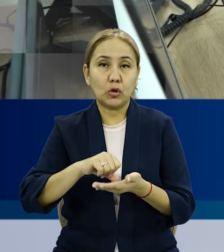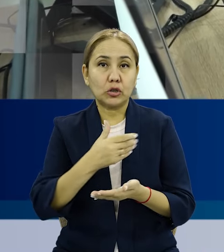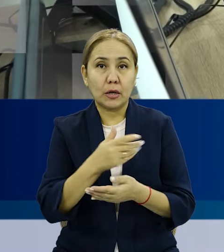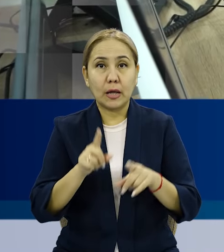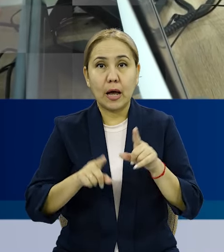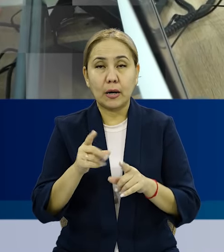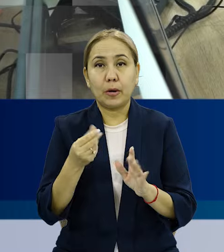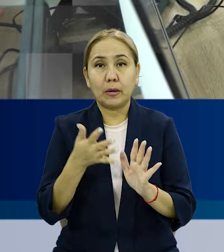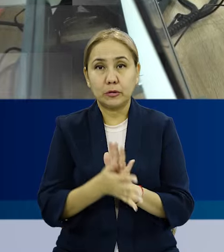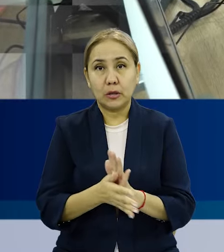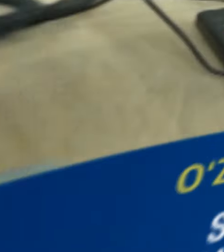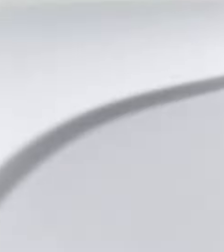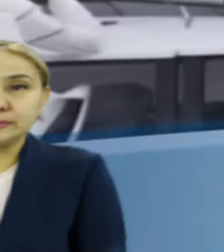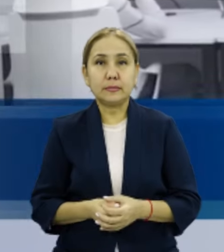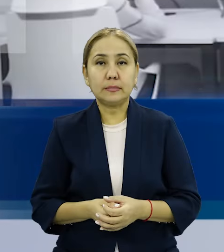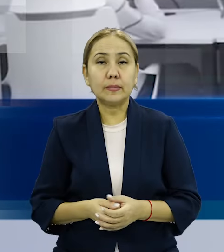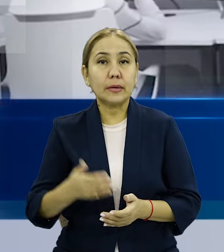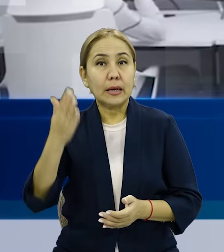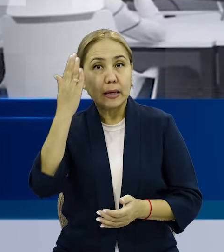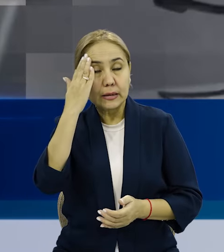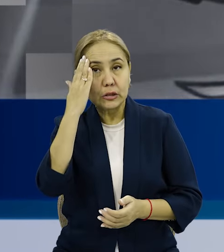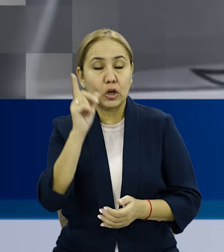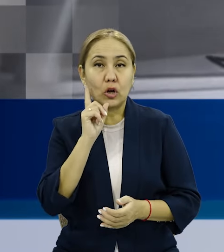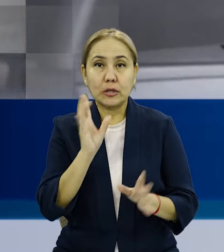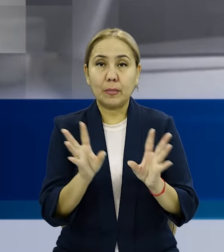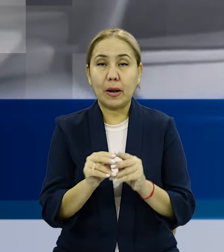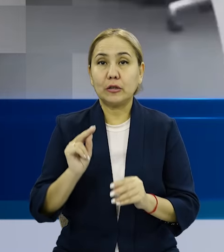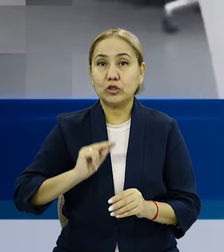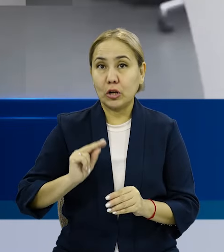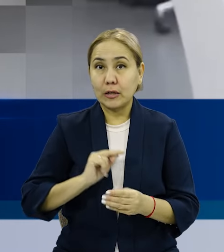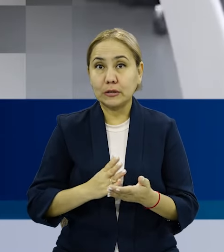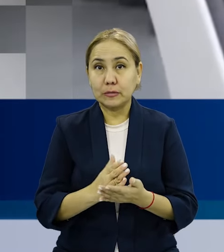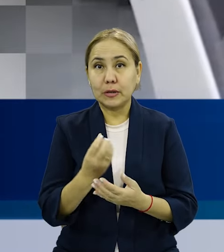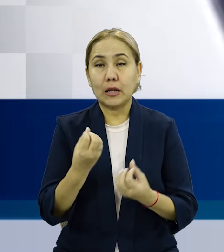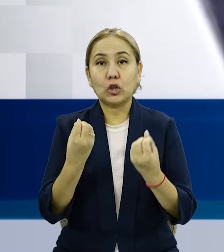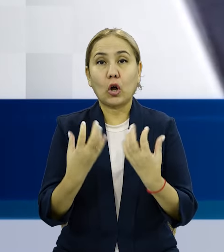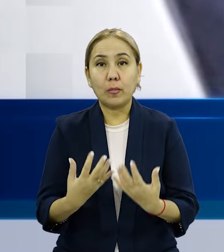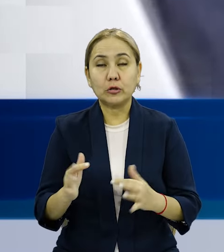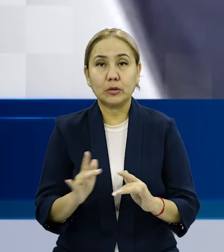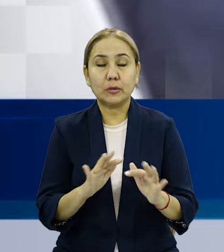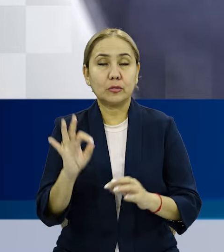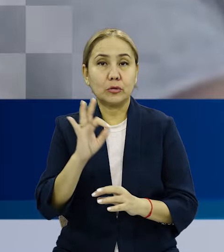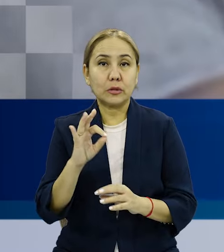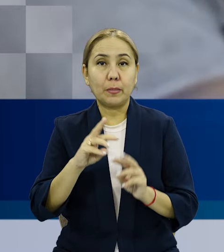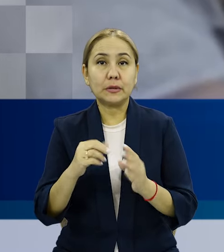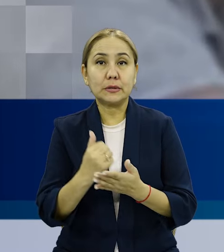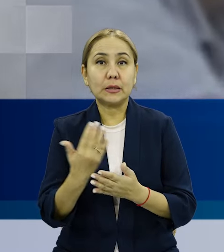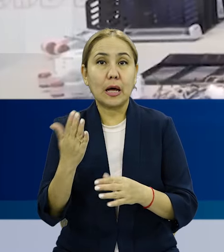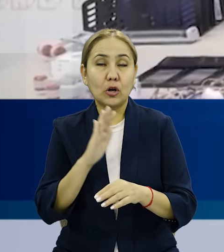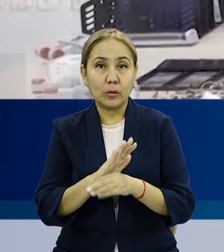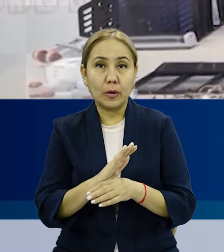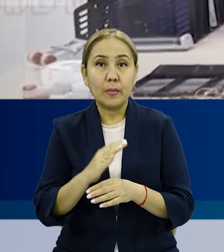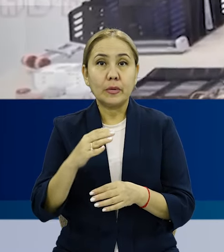ayrim xarajatlari qoplab beriladi. Iqtidorli yoshlar bilan ishlash tizimini yanada takomillashtirish chora-tadbirlari to'g'risidagi prezident qarori